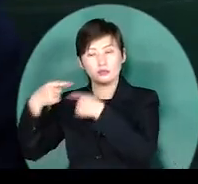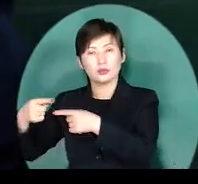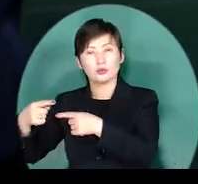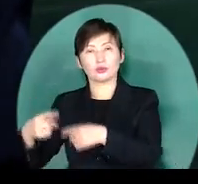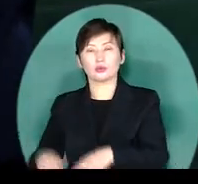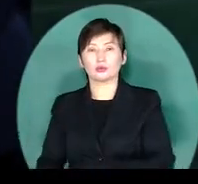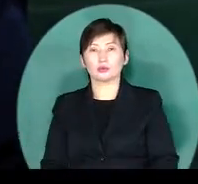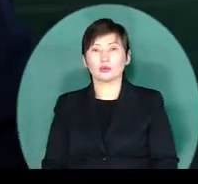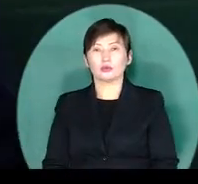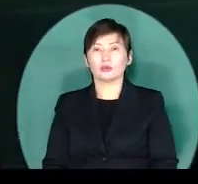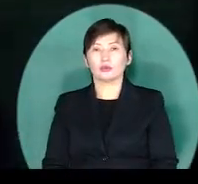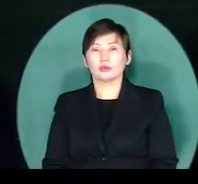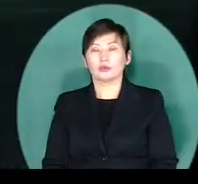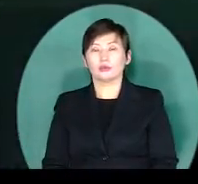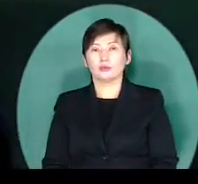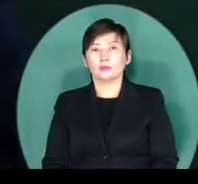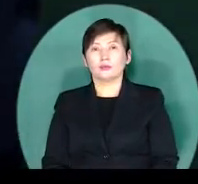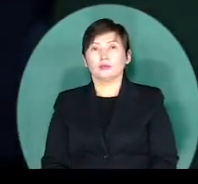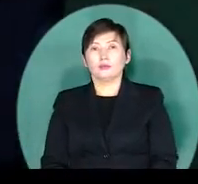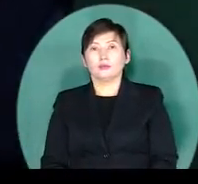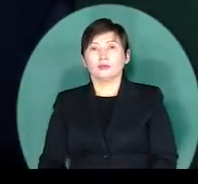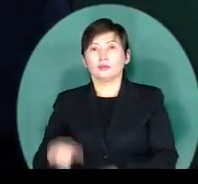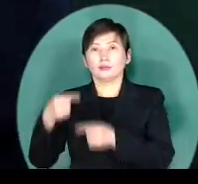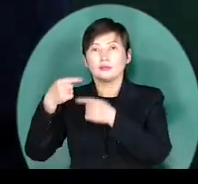5-аас 1 хэсгэлэр 4, 5-аас 2